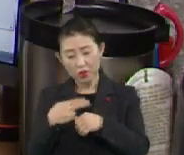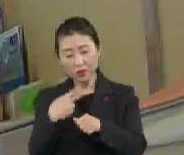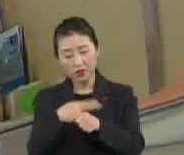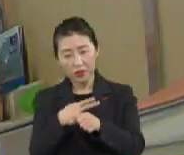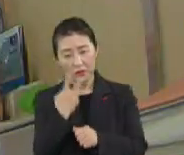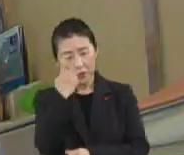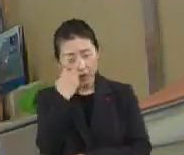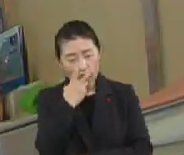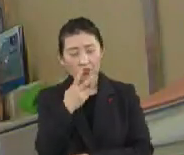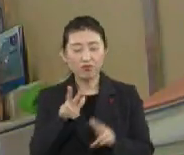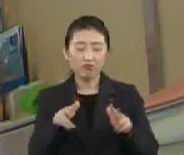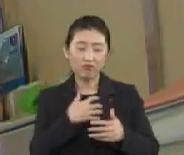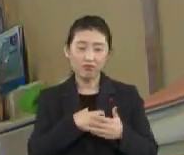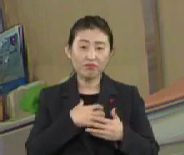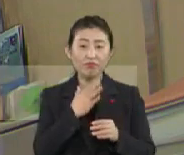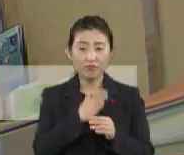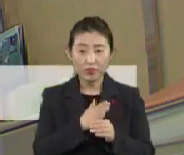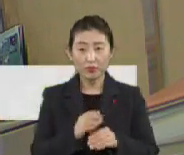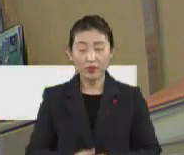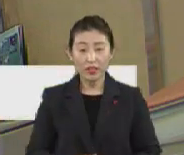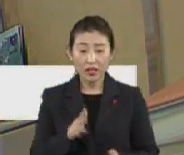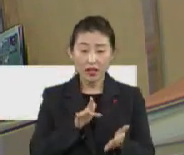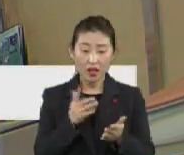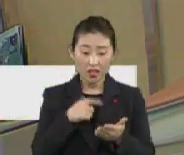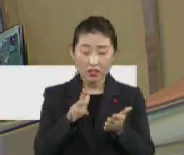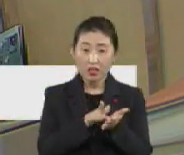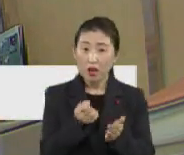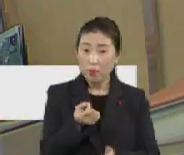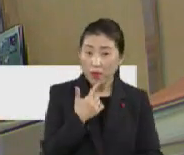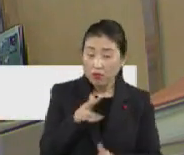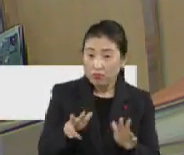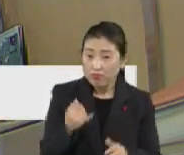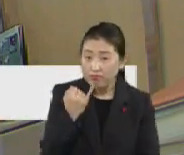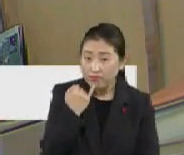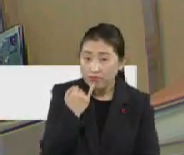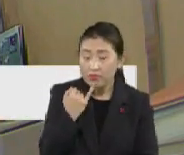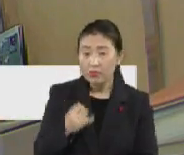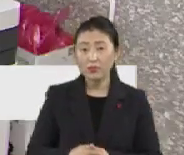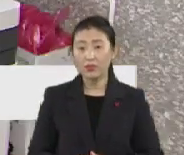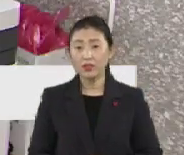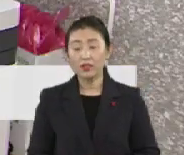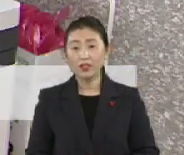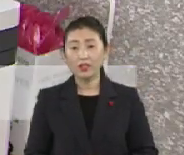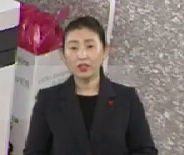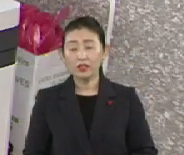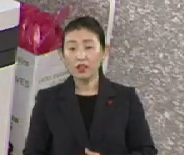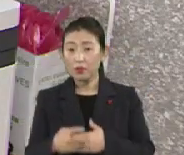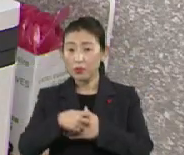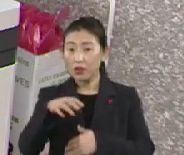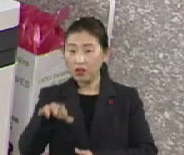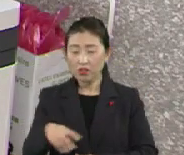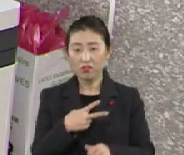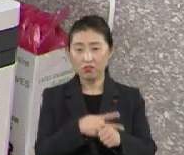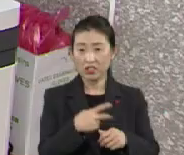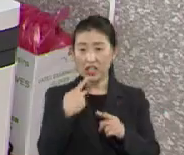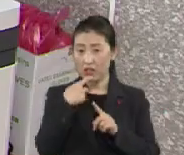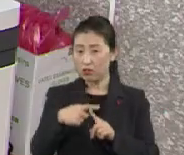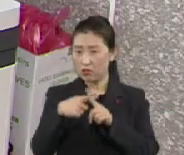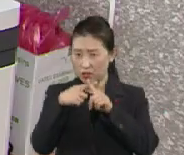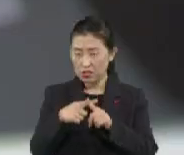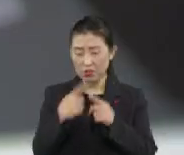상태입니다. 아침에 약 복용하셨죠? 지금은 좀 상태 좀 어떠세요? 이 병원에선 의사와